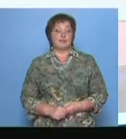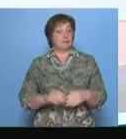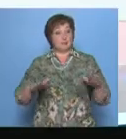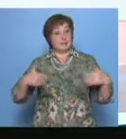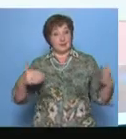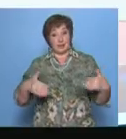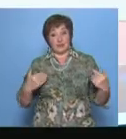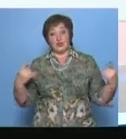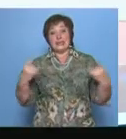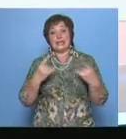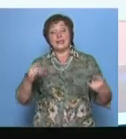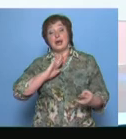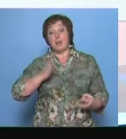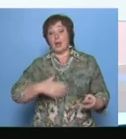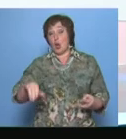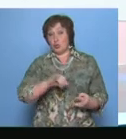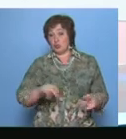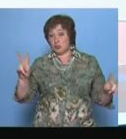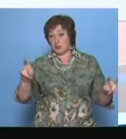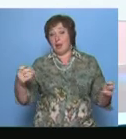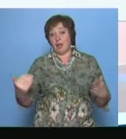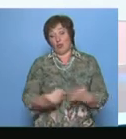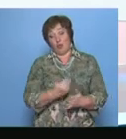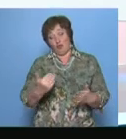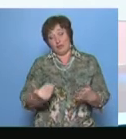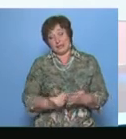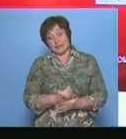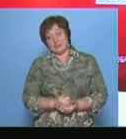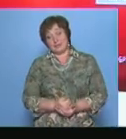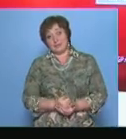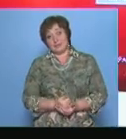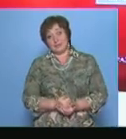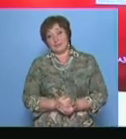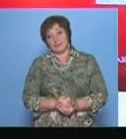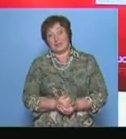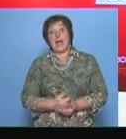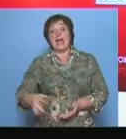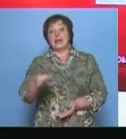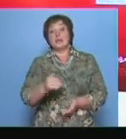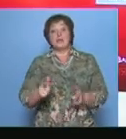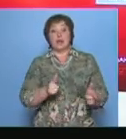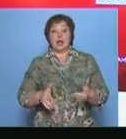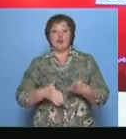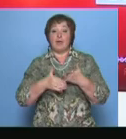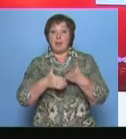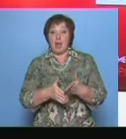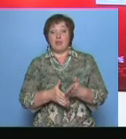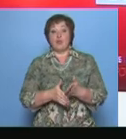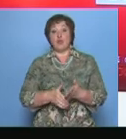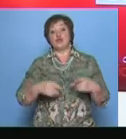Здравствуйте! На телеканале «Моя Удмуртия» выпуск новостей, в студии Марина Симонова. Республика готова помочь деньгами